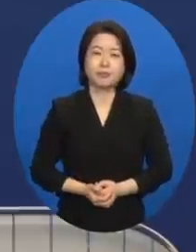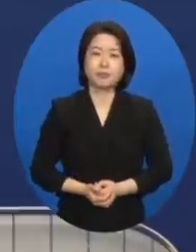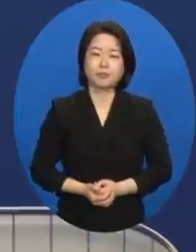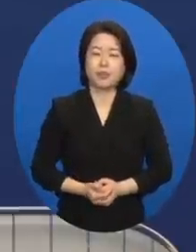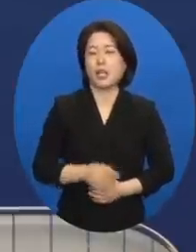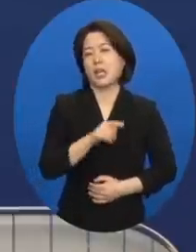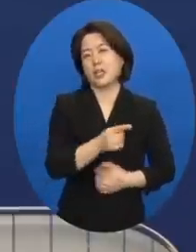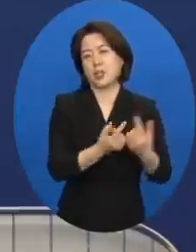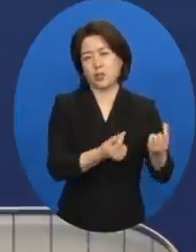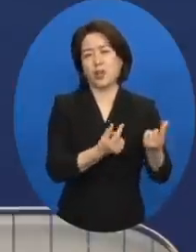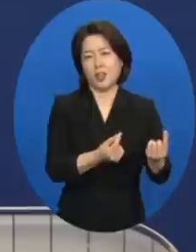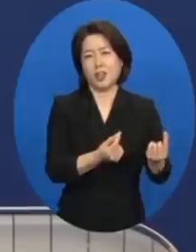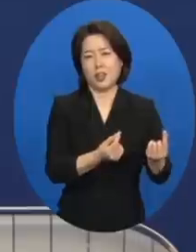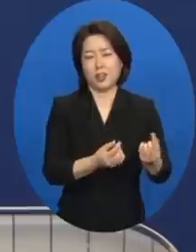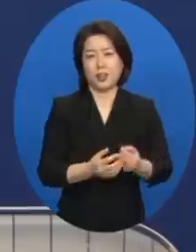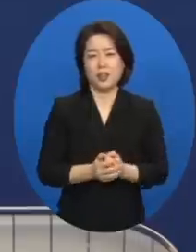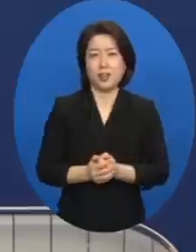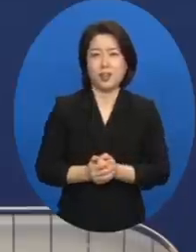이렇게 우리